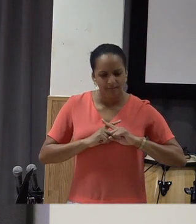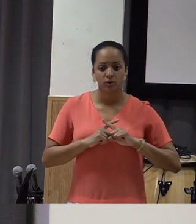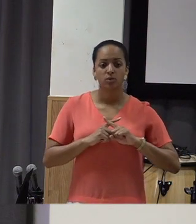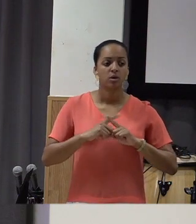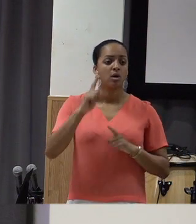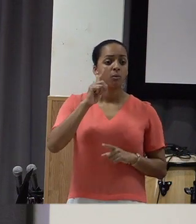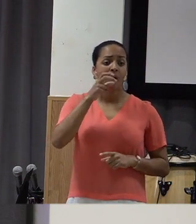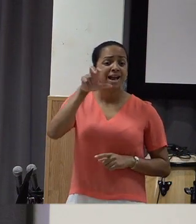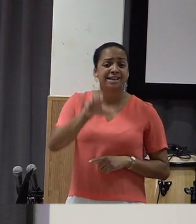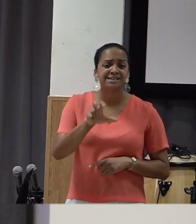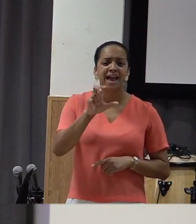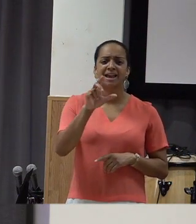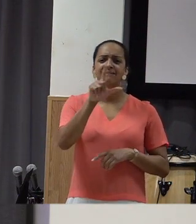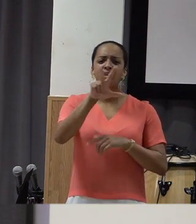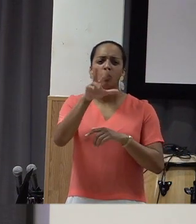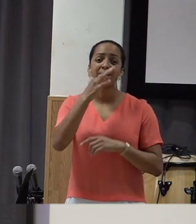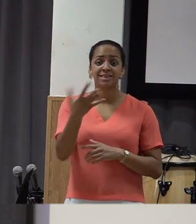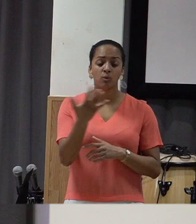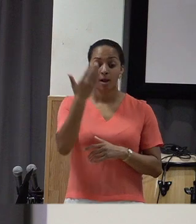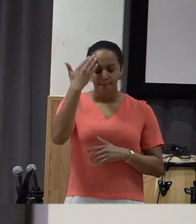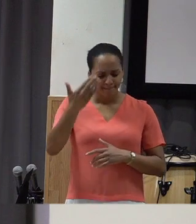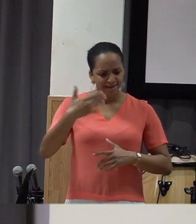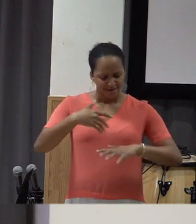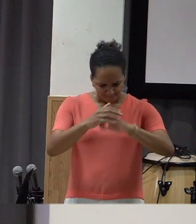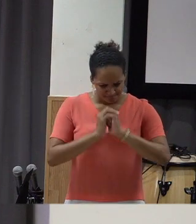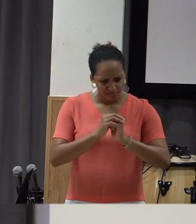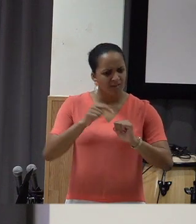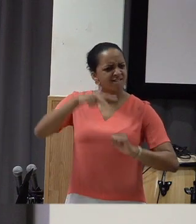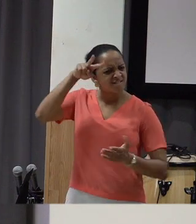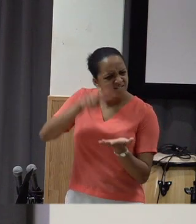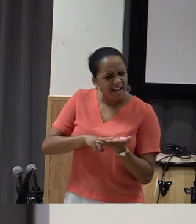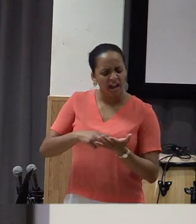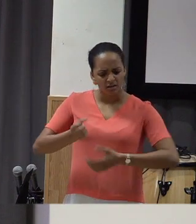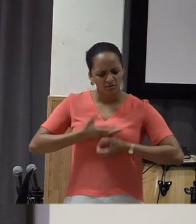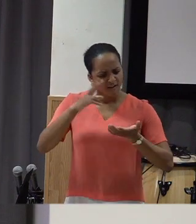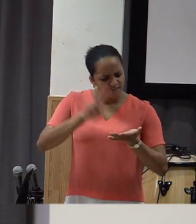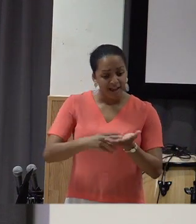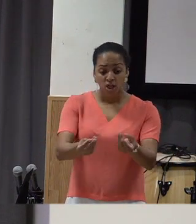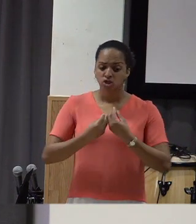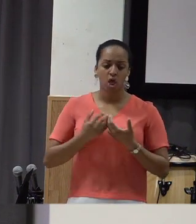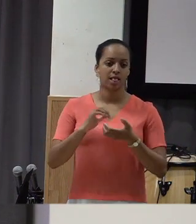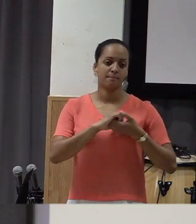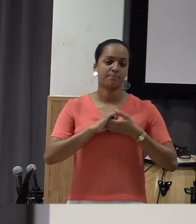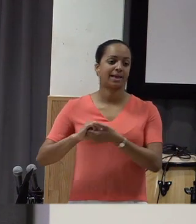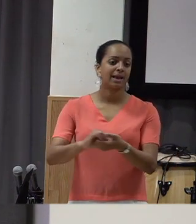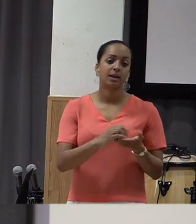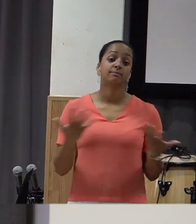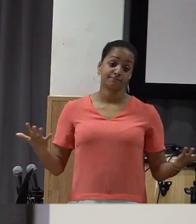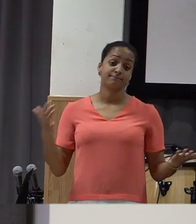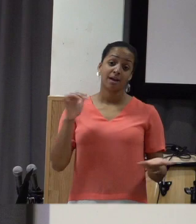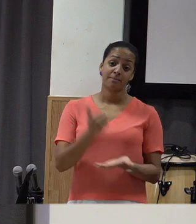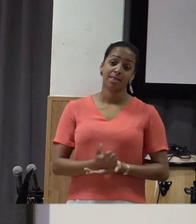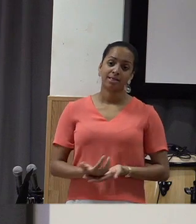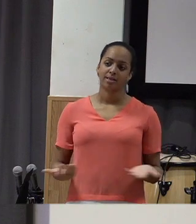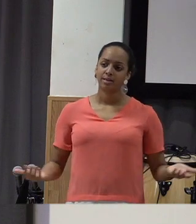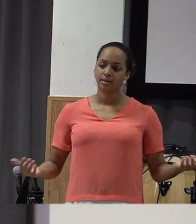Ésaïe 26.3 déclare que celui qui est ferme dans ses sentiments s'assure la paix. Amen. Que ton oui